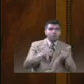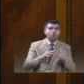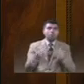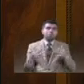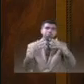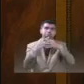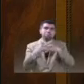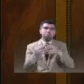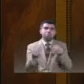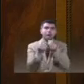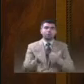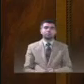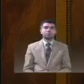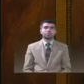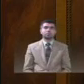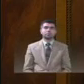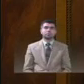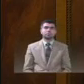ومنخرطا فيها؟